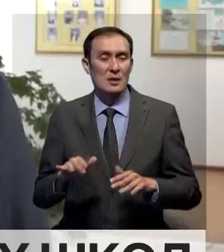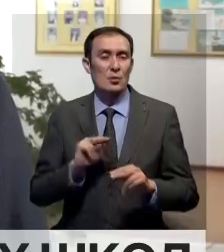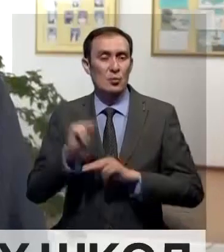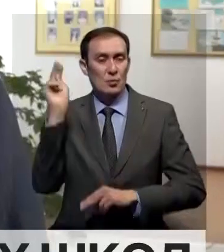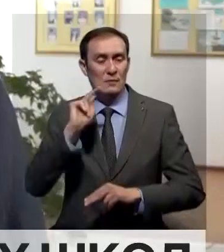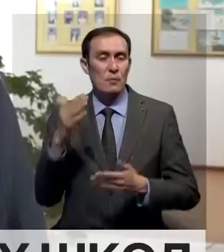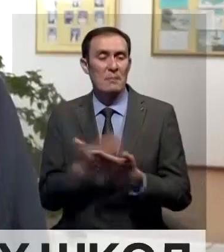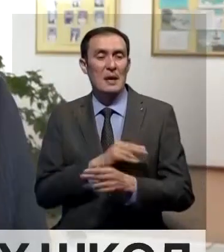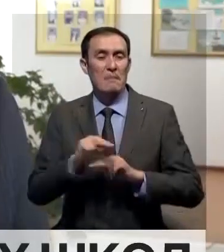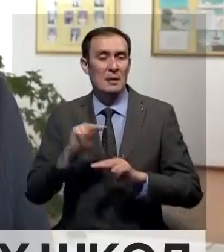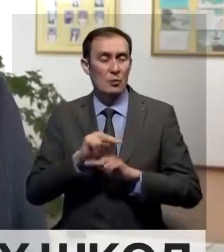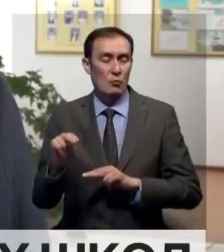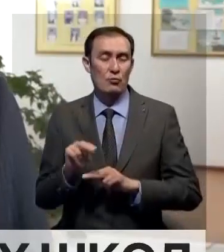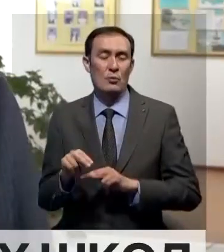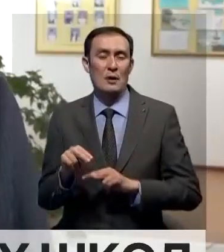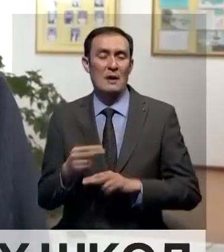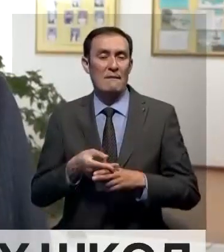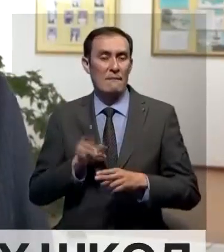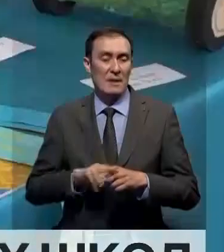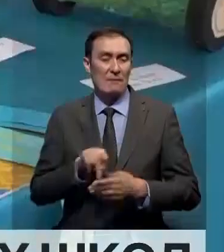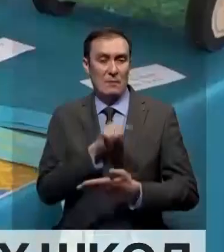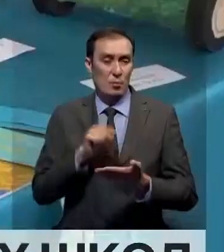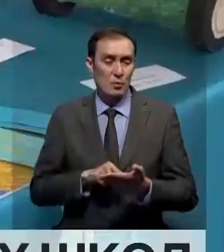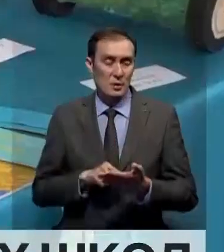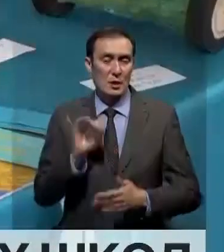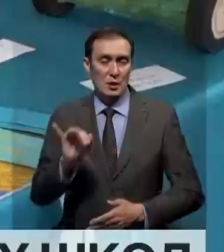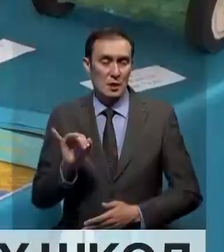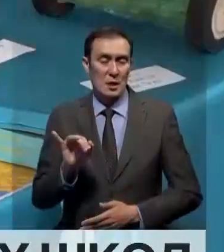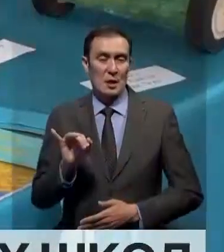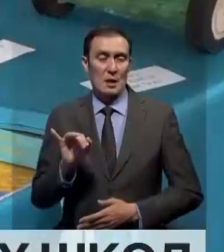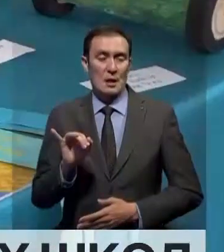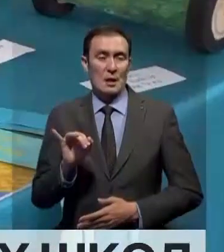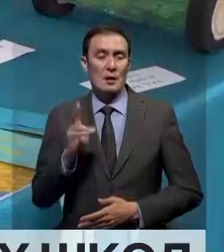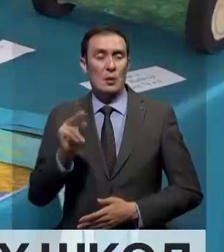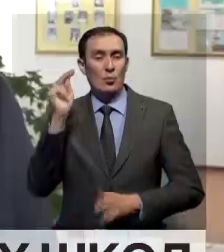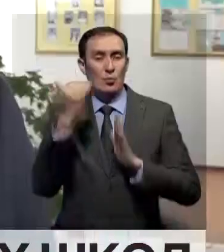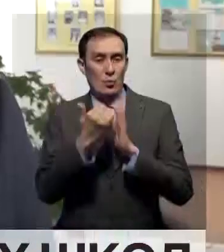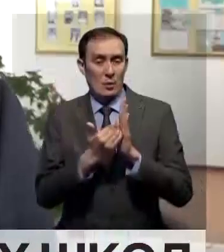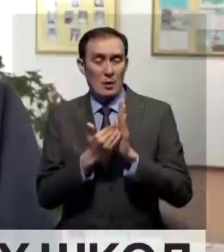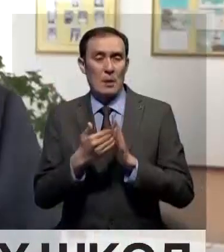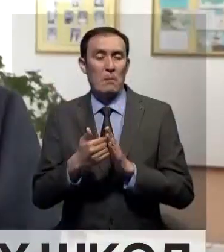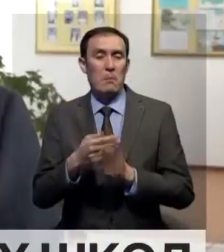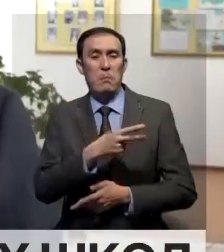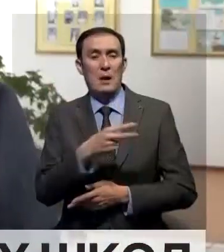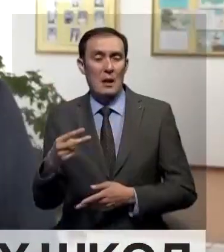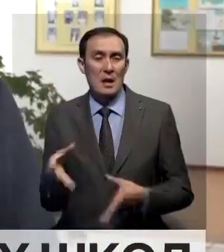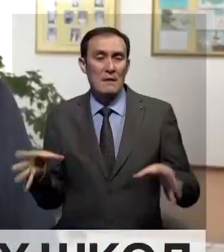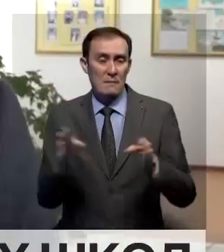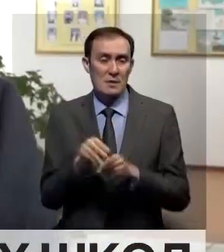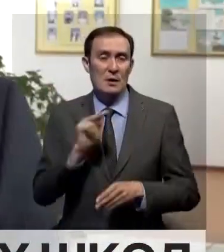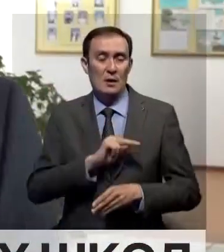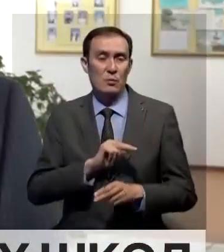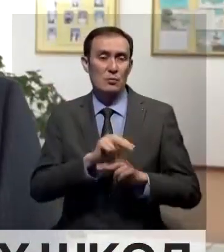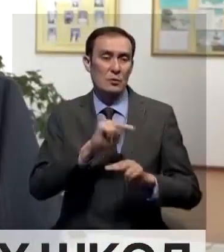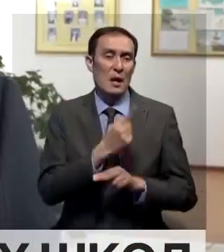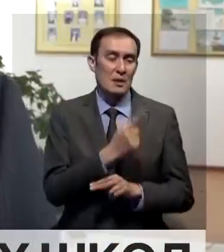курсовую переподготовку в этом плане. Вот. Ну и как проходит урок? Параллельно поработает с одними, поработает